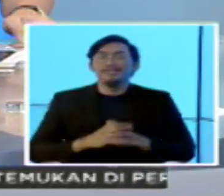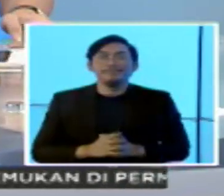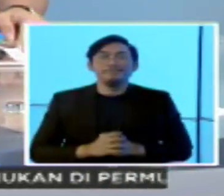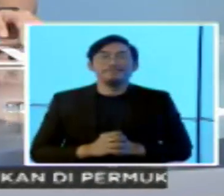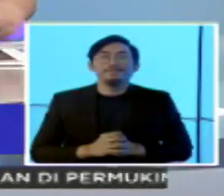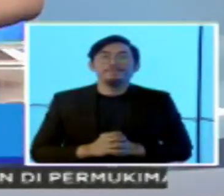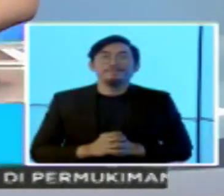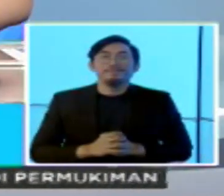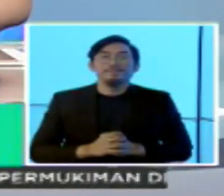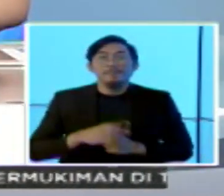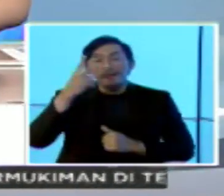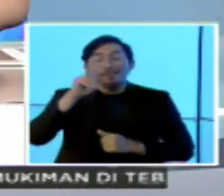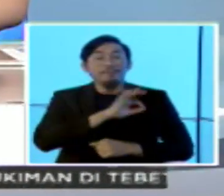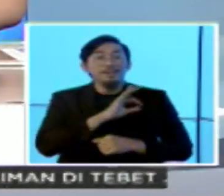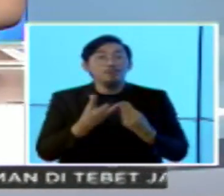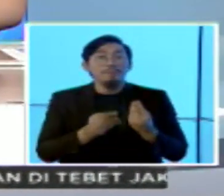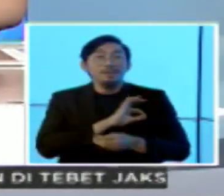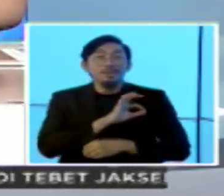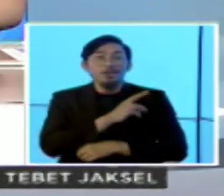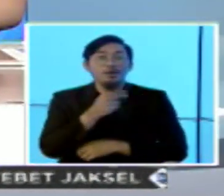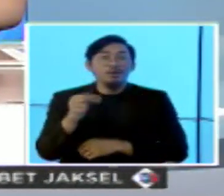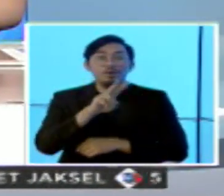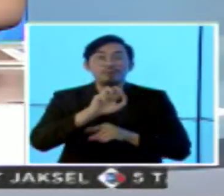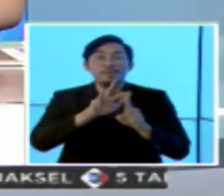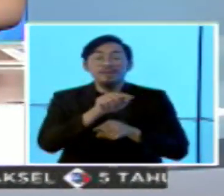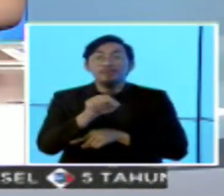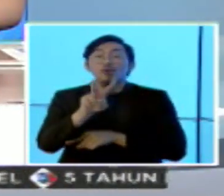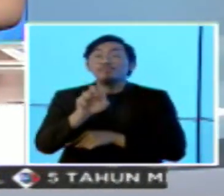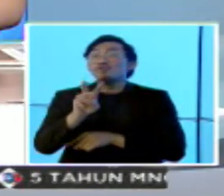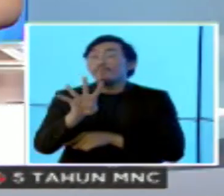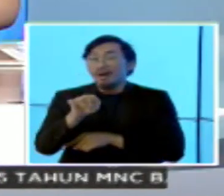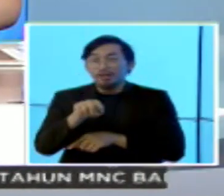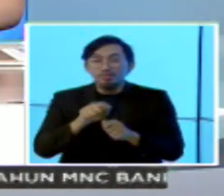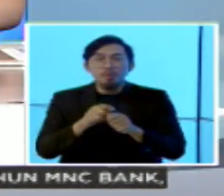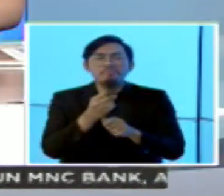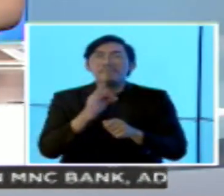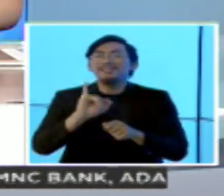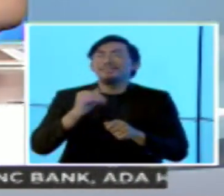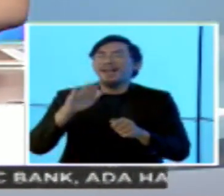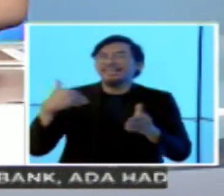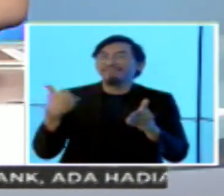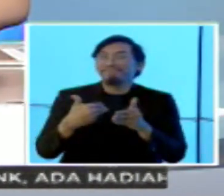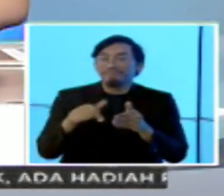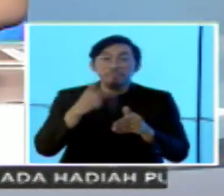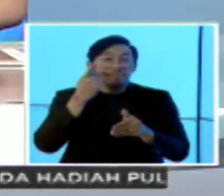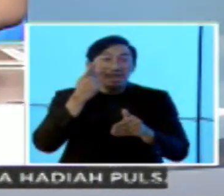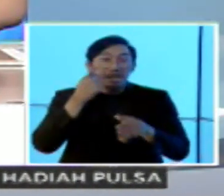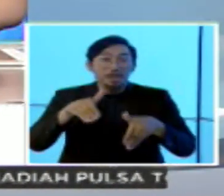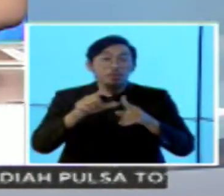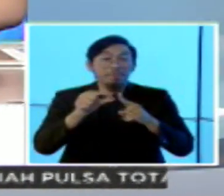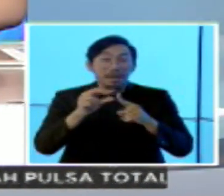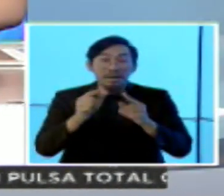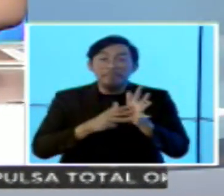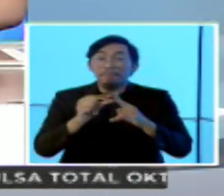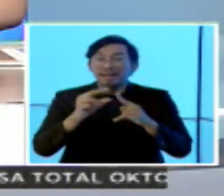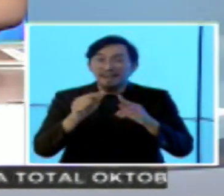Pemirsa, pelantikan Presiden dan Wakil Presiden Republik Indonesia periode 2019-2024 digelar beberapa jam lagi. Pengamanan di gedung DPR